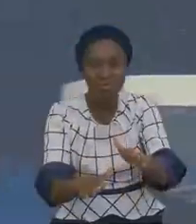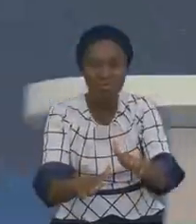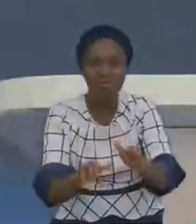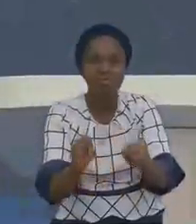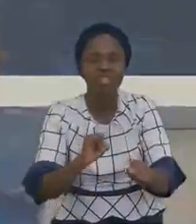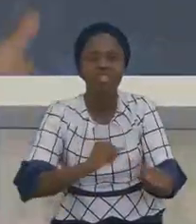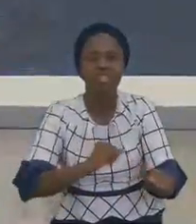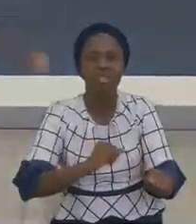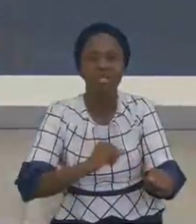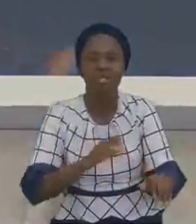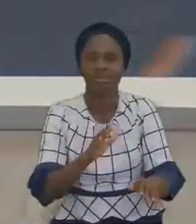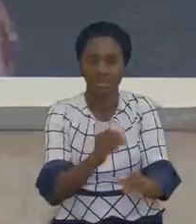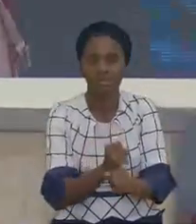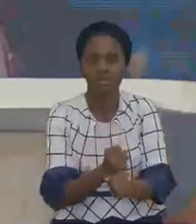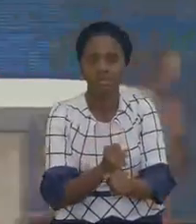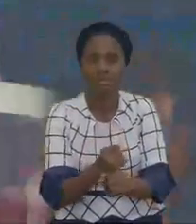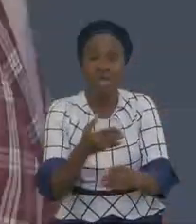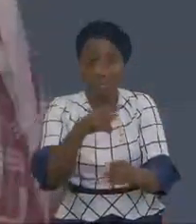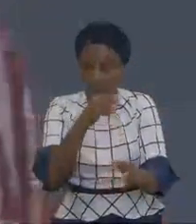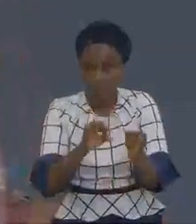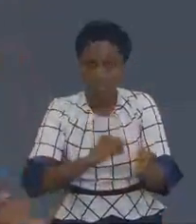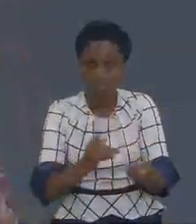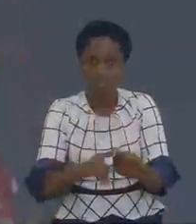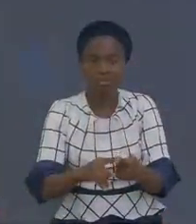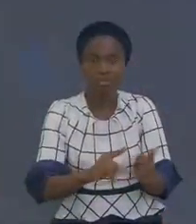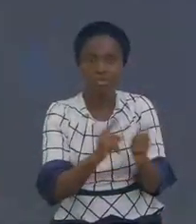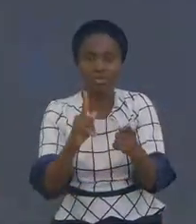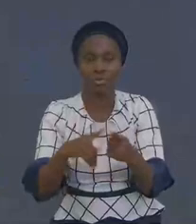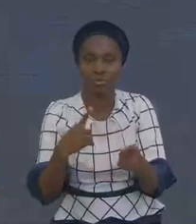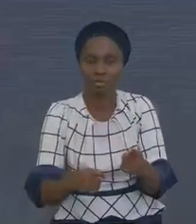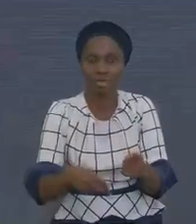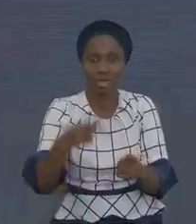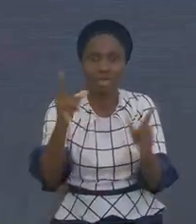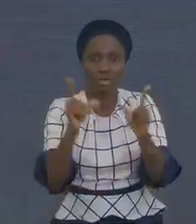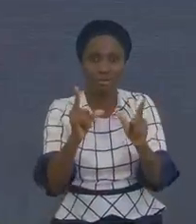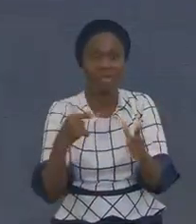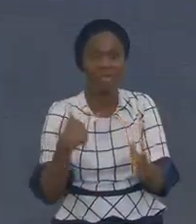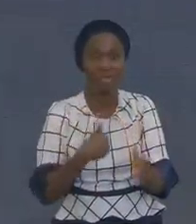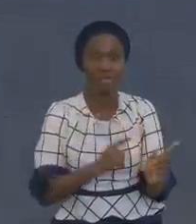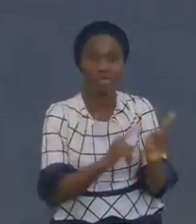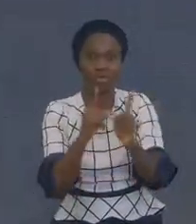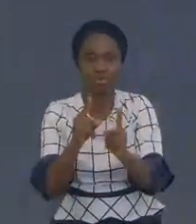aller au niveau le plus élevé, nous devons aller pas à pas, pas à pas.